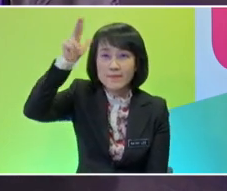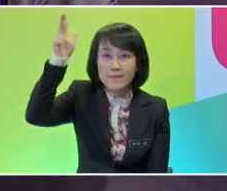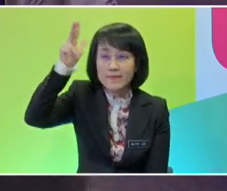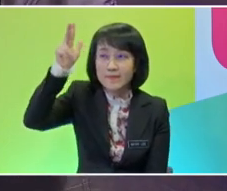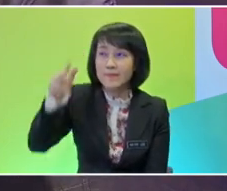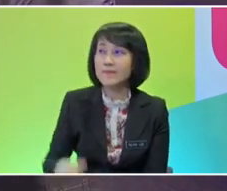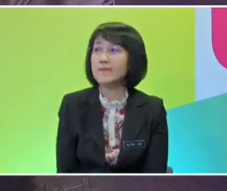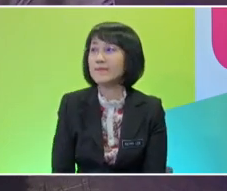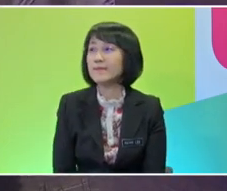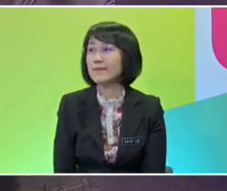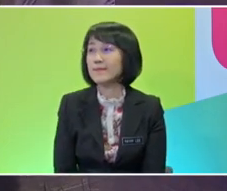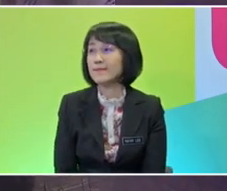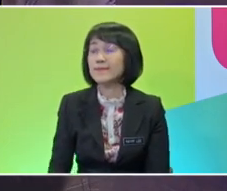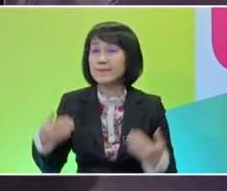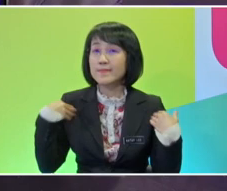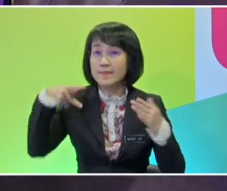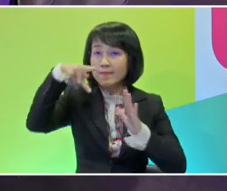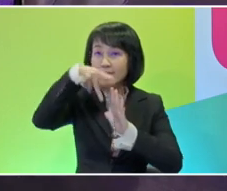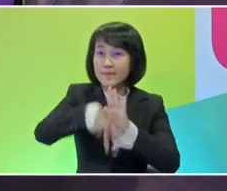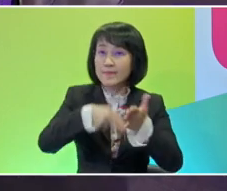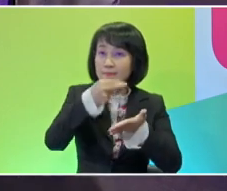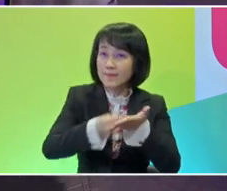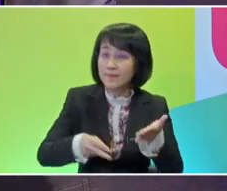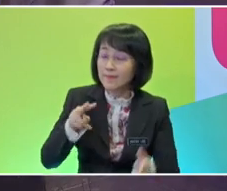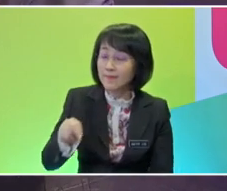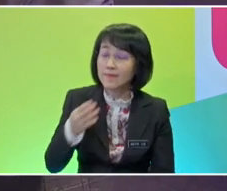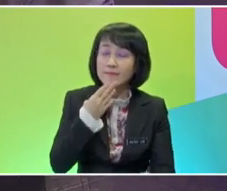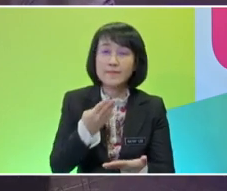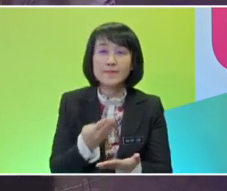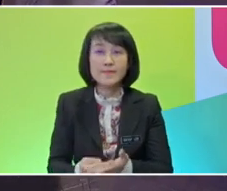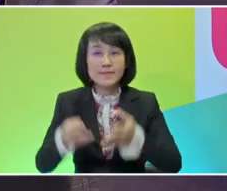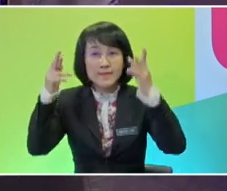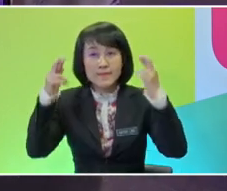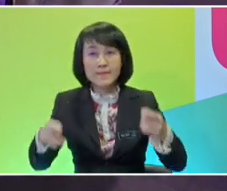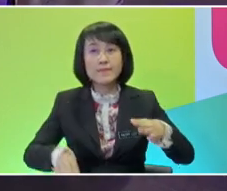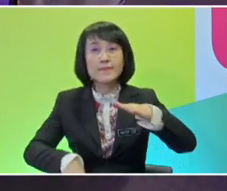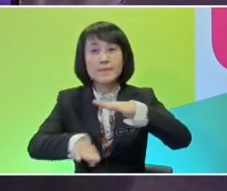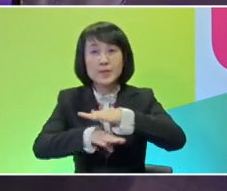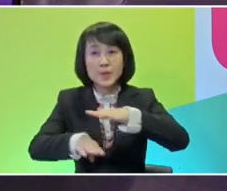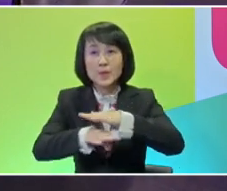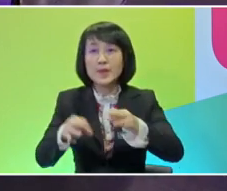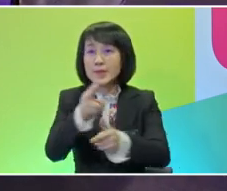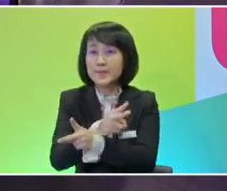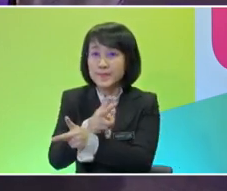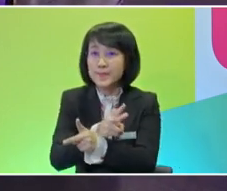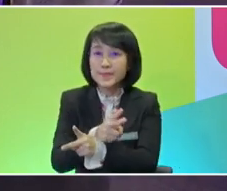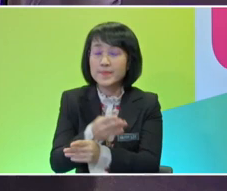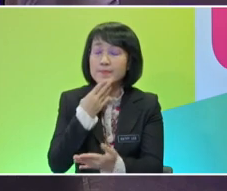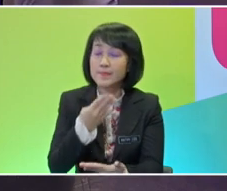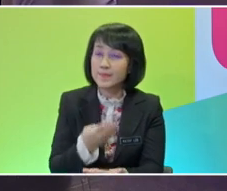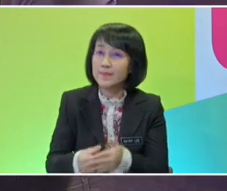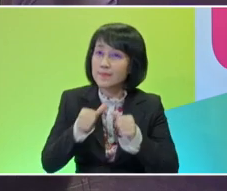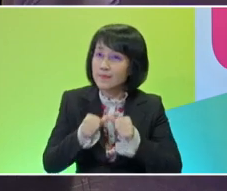yang baik terhadap rakyat mungkin di bawah jagaannya barulah dibully mengekang